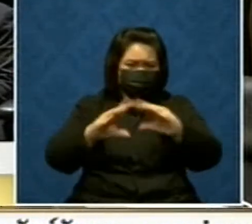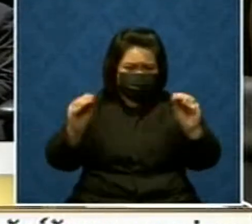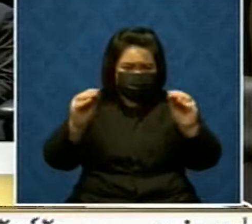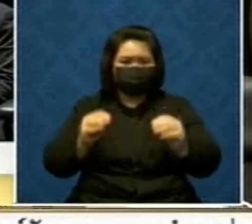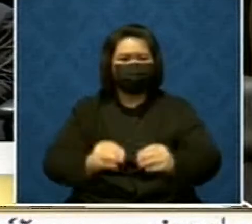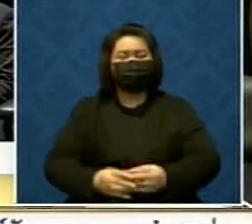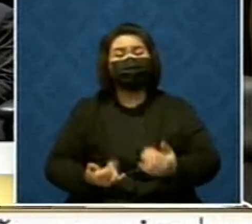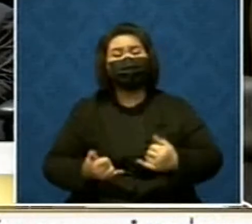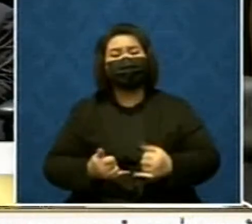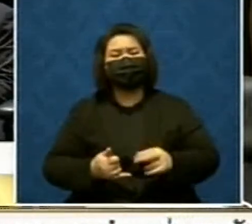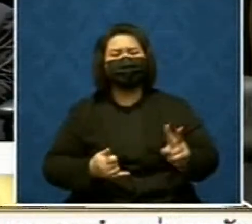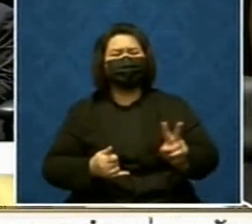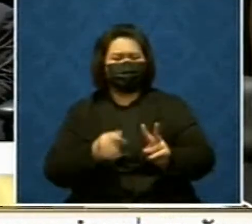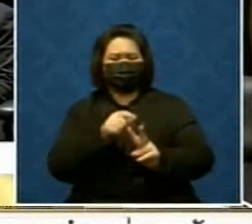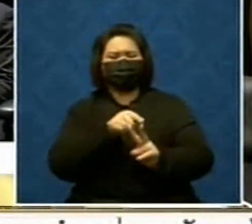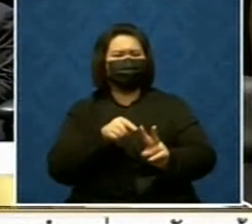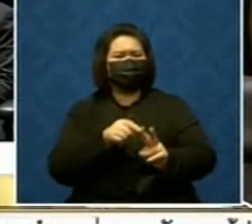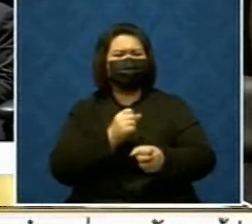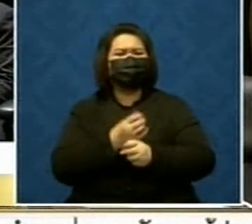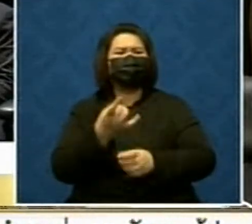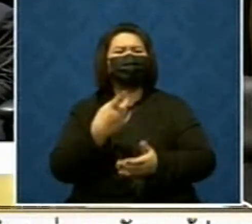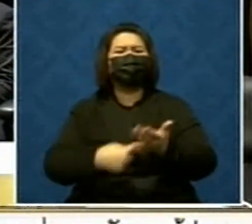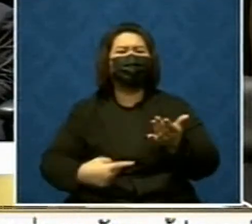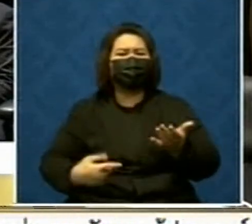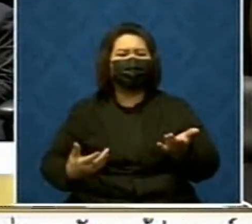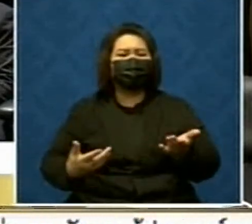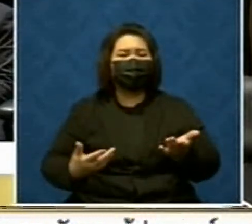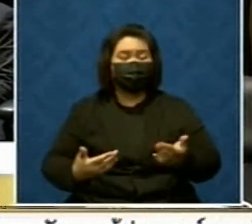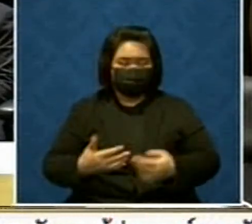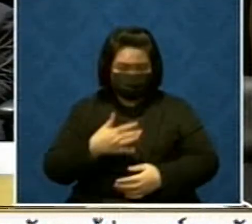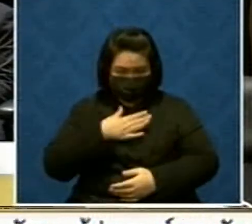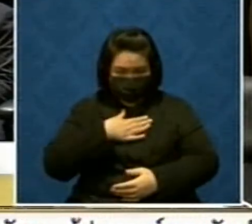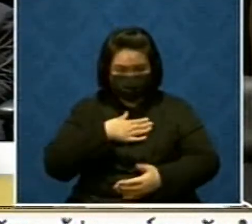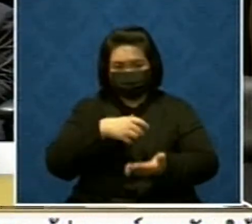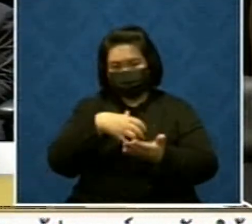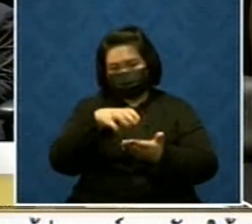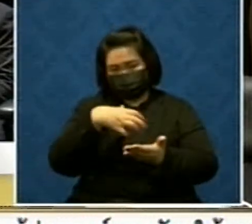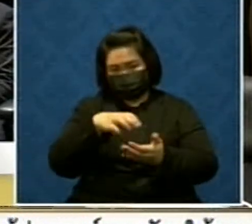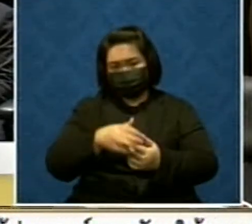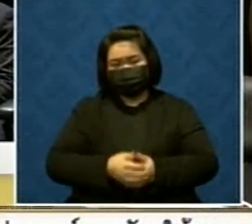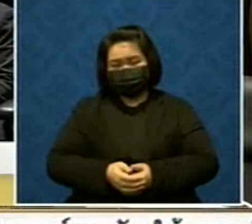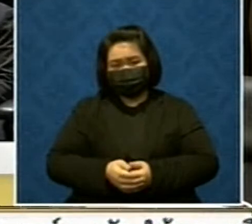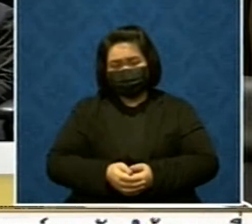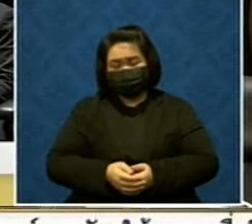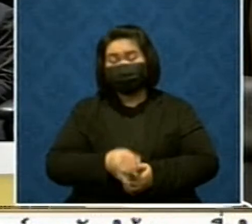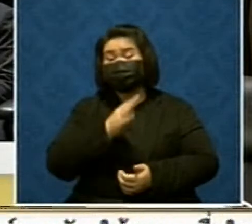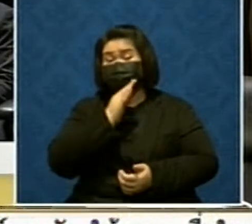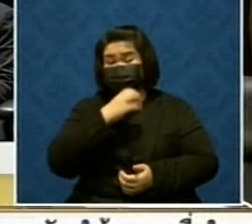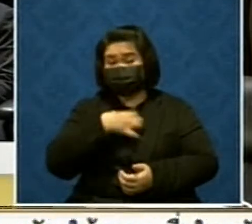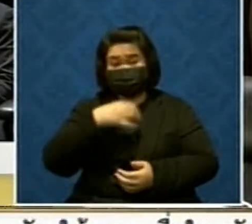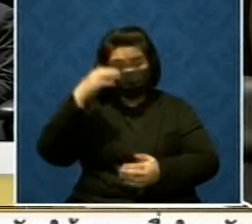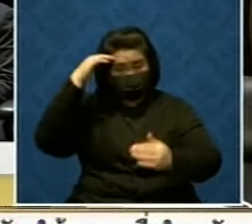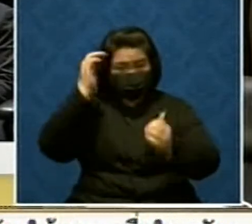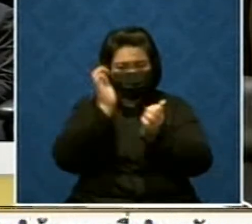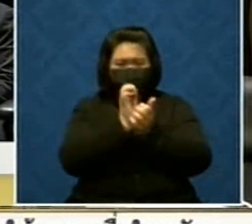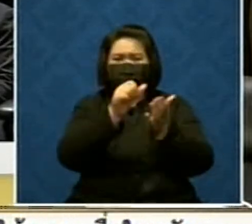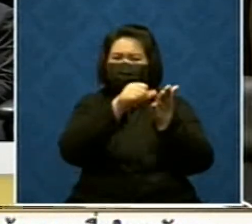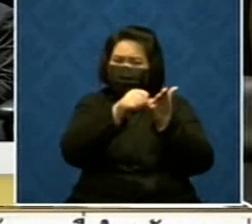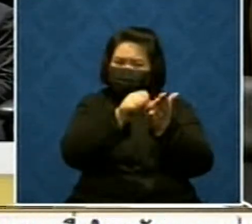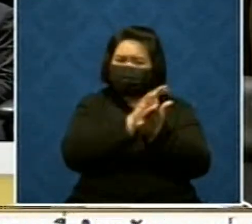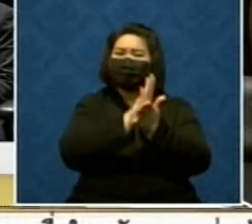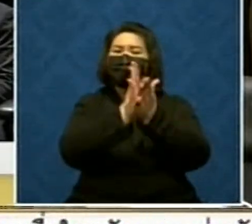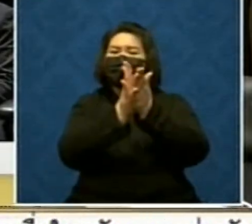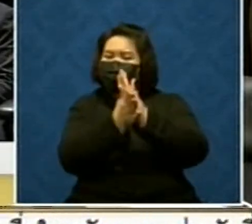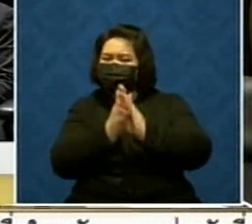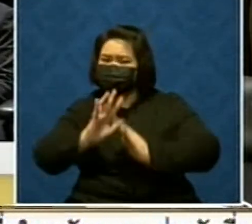นี่เอามาไว้อำนวยการอะไรเพราะนั้นผมเรียนท่านประธานว่าท่านจะไปปฏิรูปตำรวจปฏิรูปไม่ได้หรอกครับตราบ